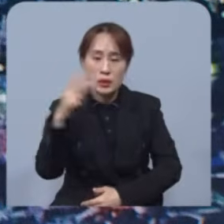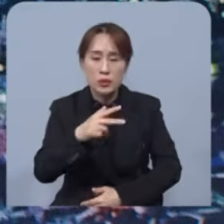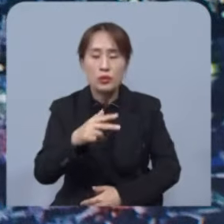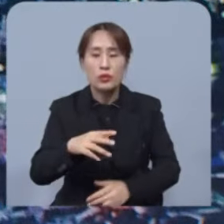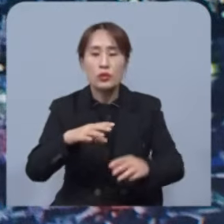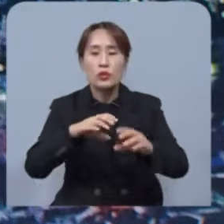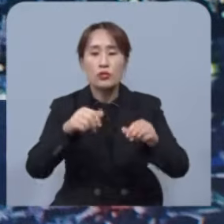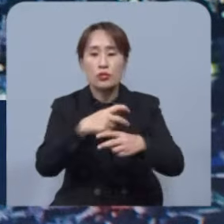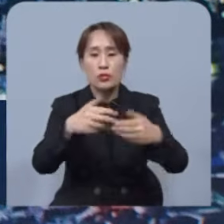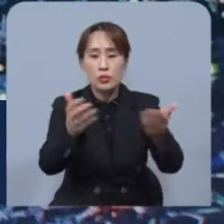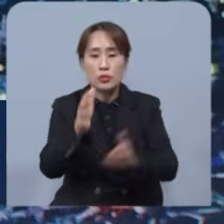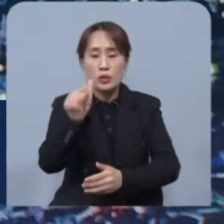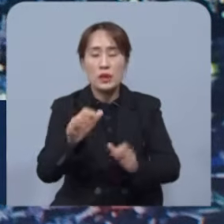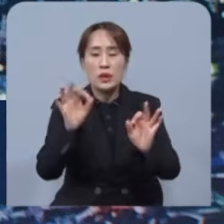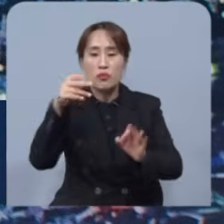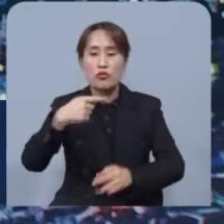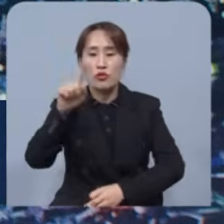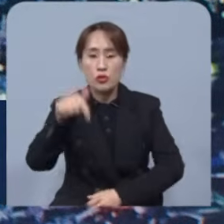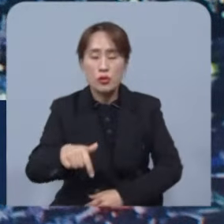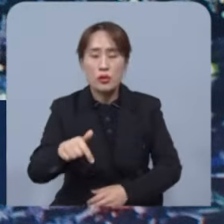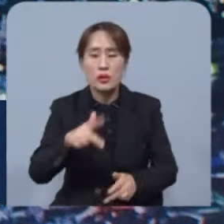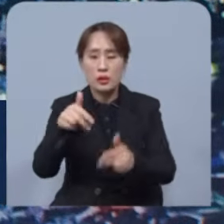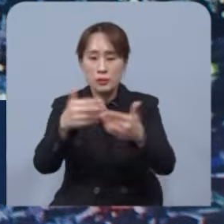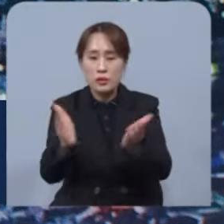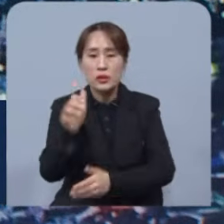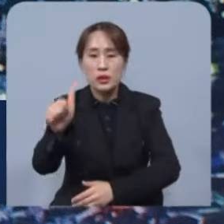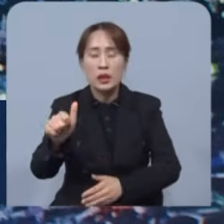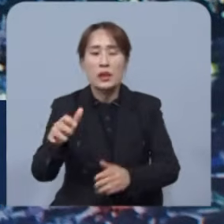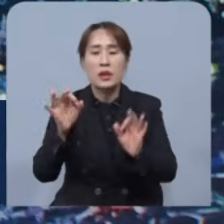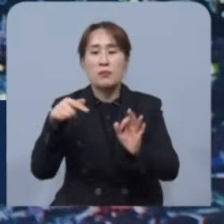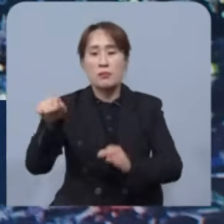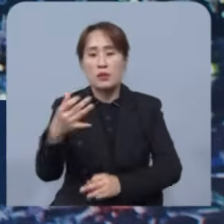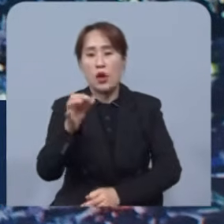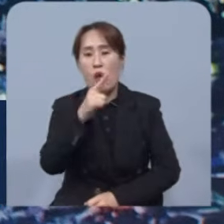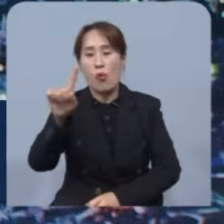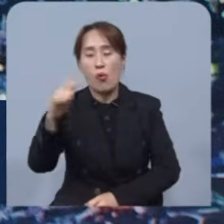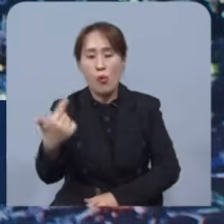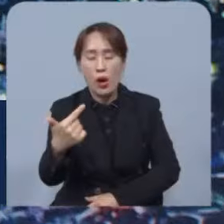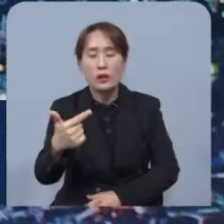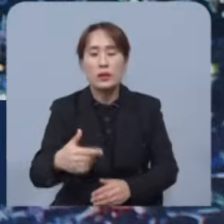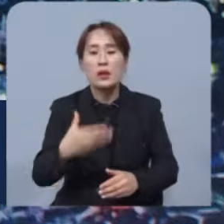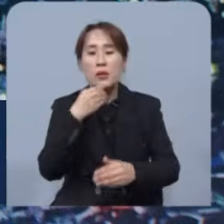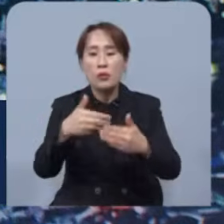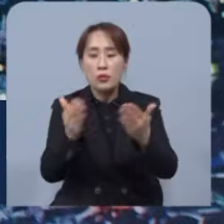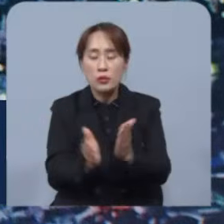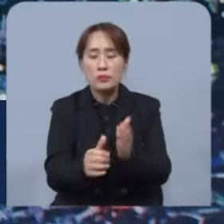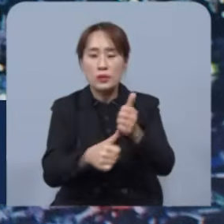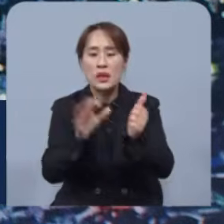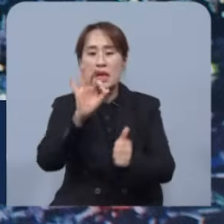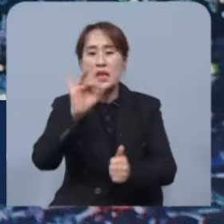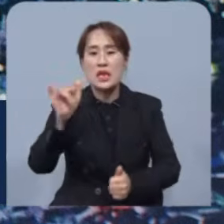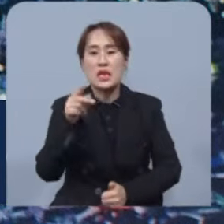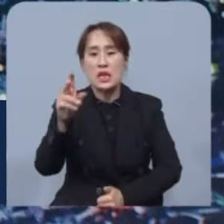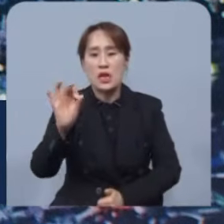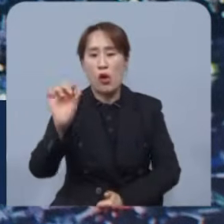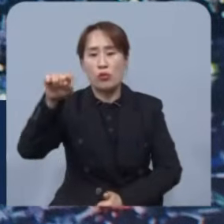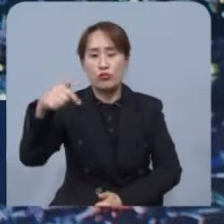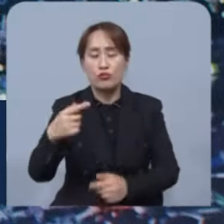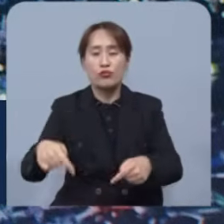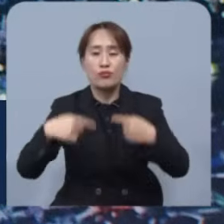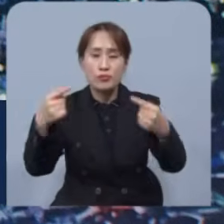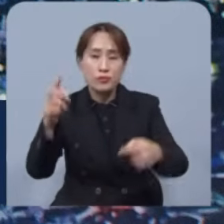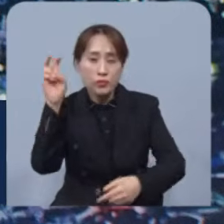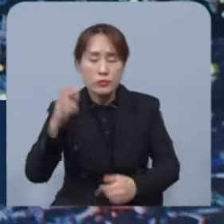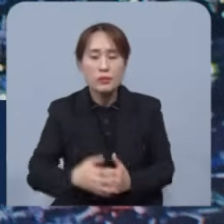김윤덕 국토교통부 장관과 김정관 산업통상부 장관, 이형훈 보건복지부 제2차관 등이 참석할 거로